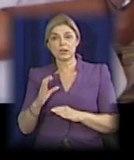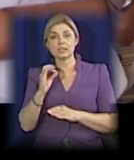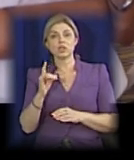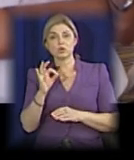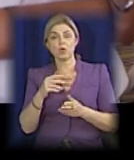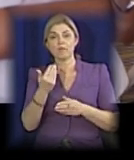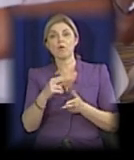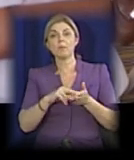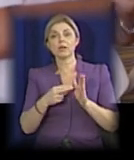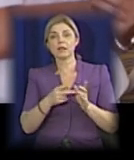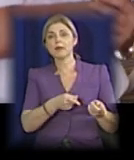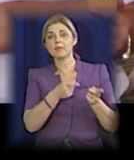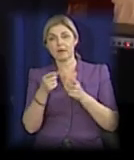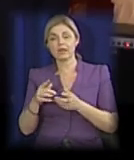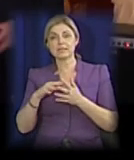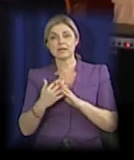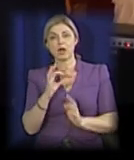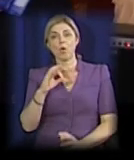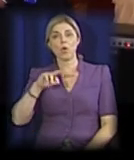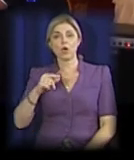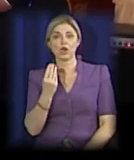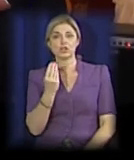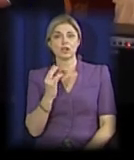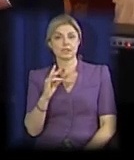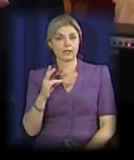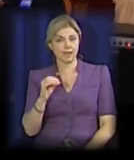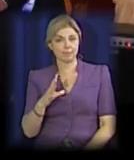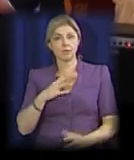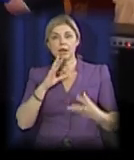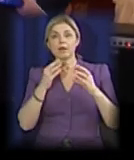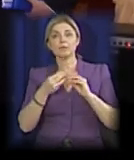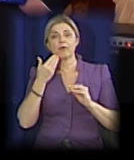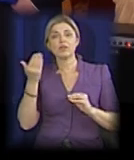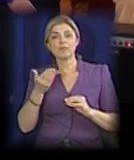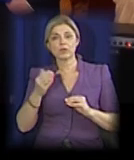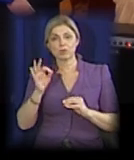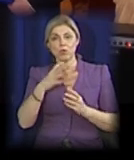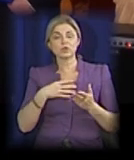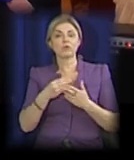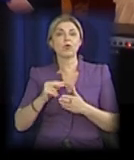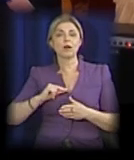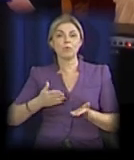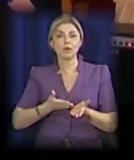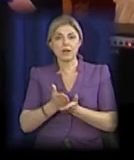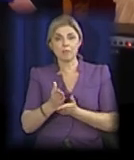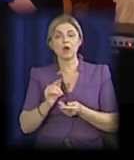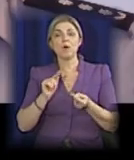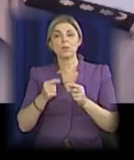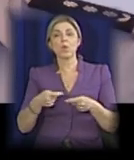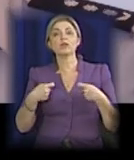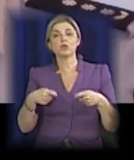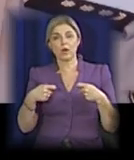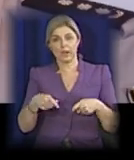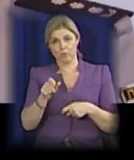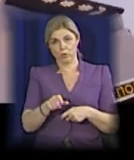планують перенести у селище Ольшанське. Звітували правоохоронні органи і про свою роботу у напрямку протидії торгівлі людьми.